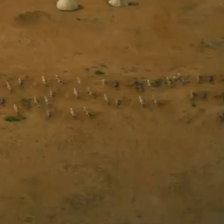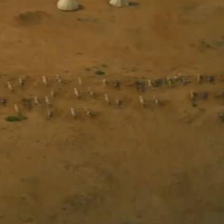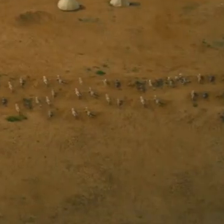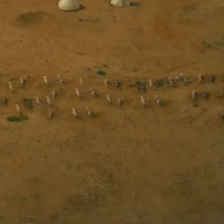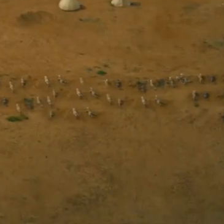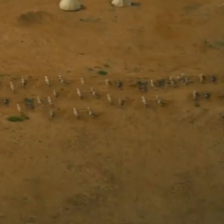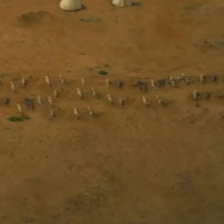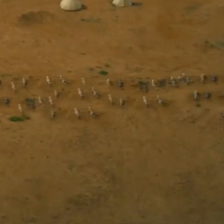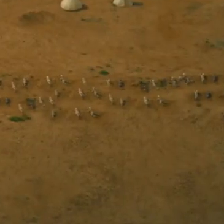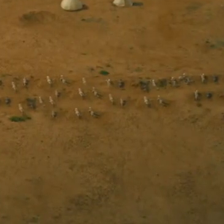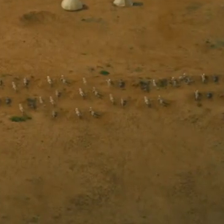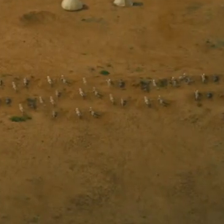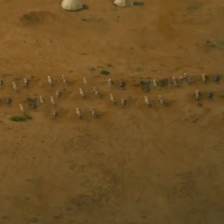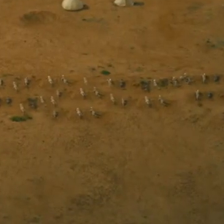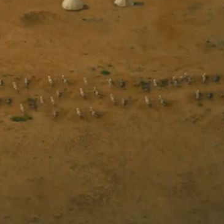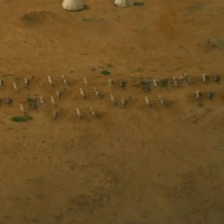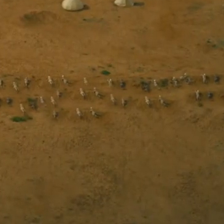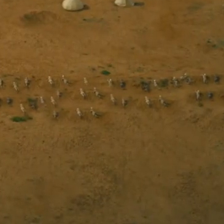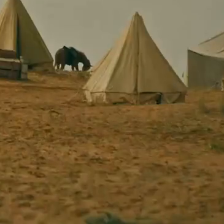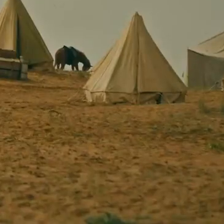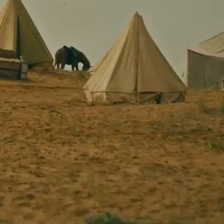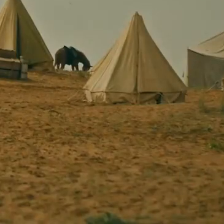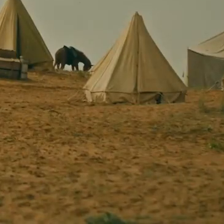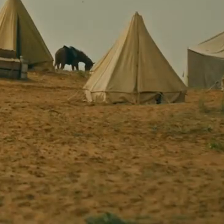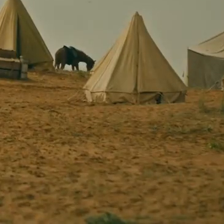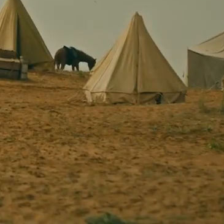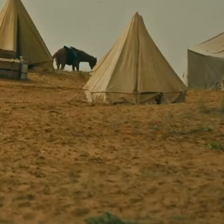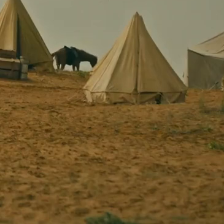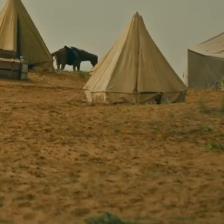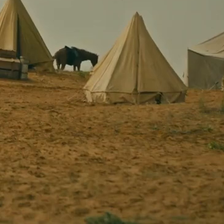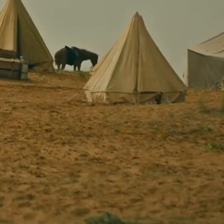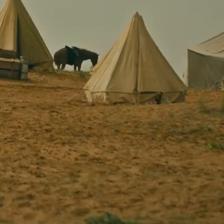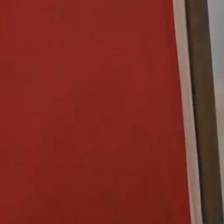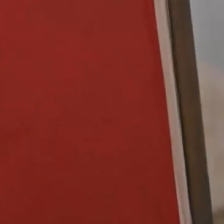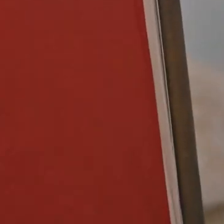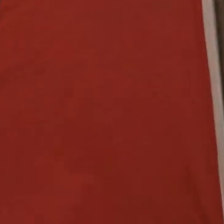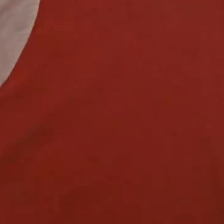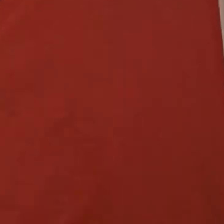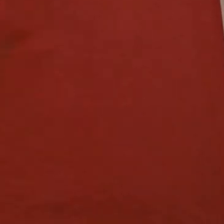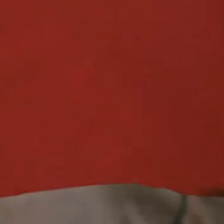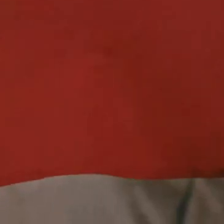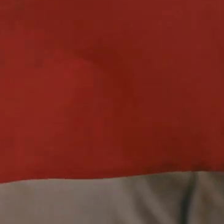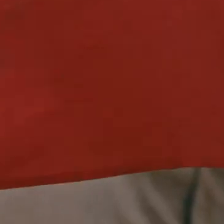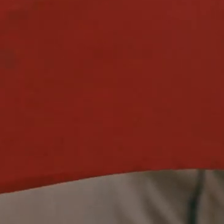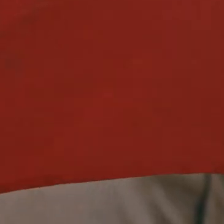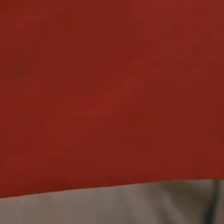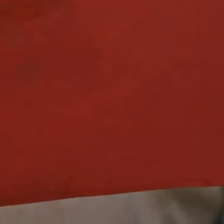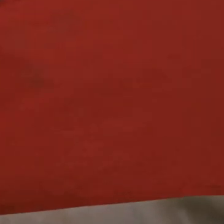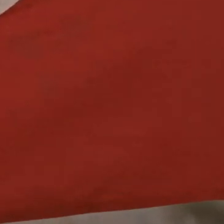Kuş bakışı çölün ortasındaki Osmanlı karargahı. Çadırların arasında büyük bir Türk bayrağı